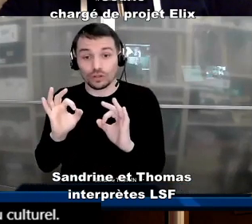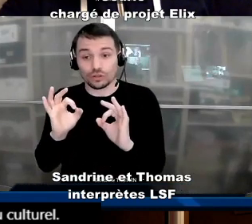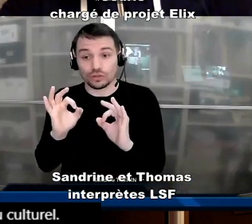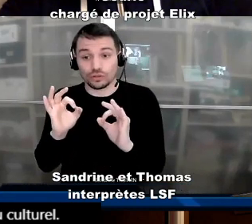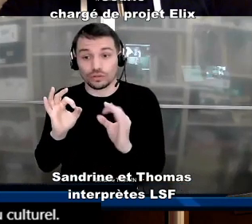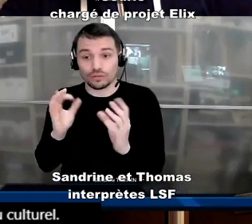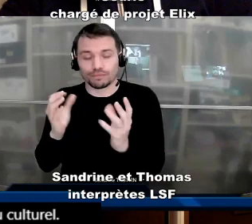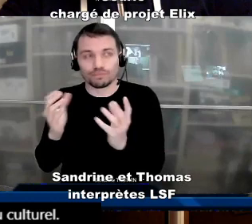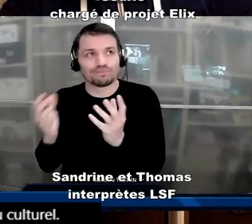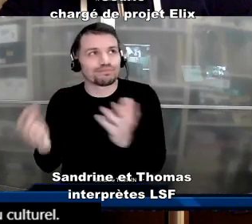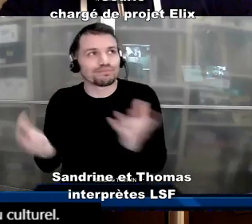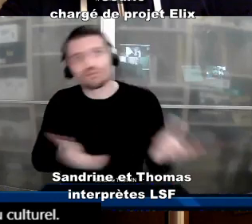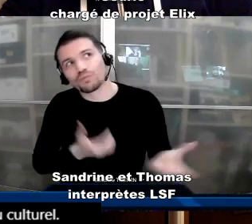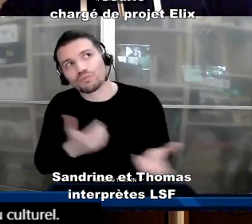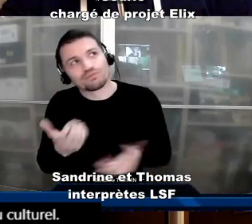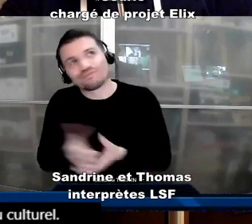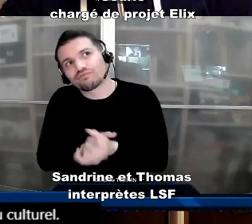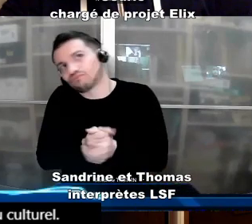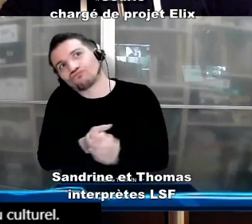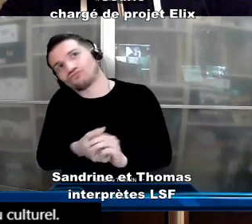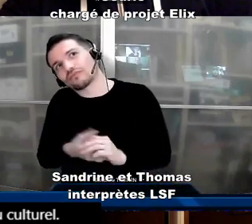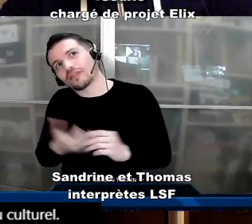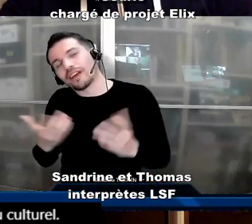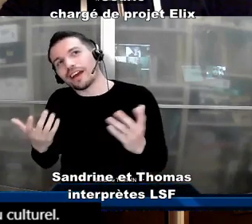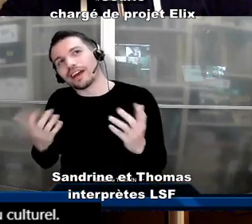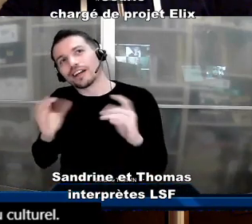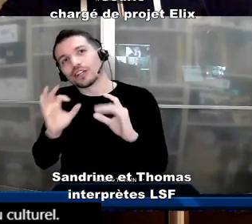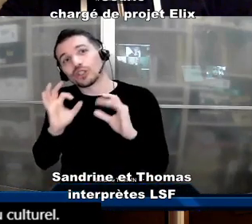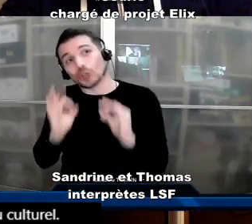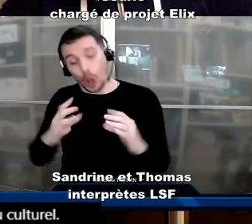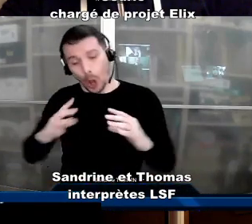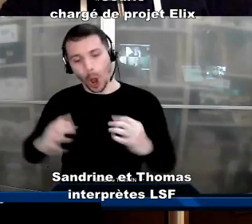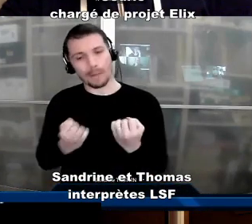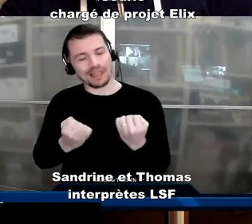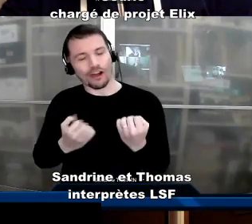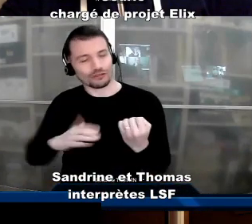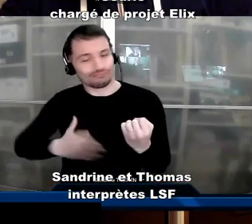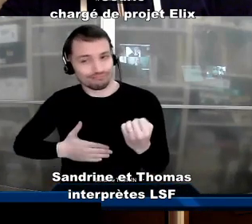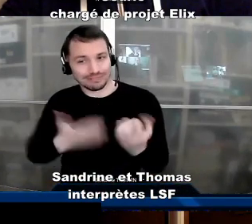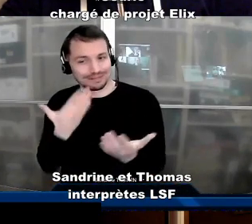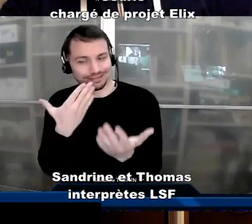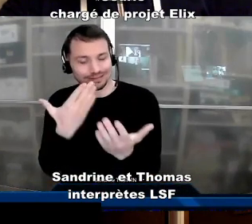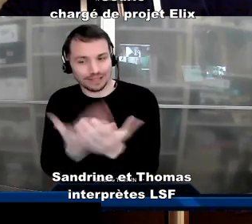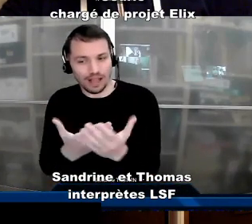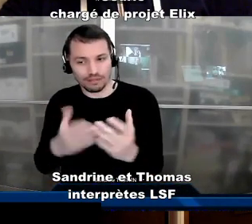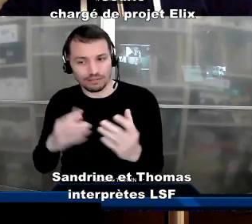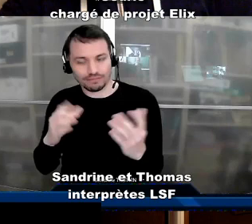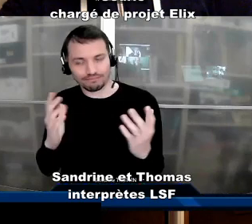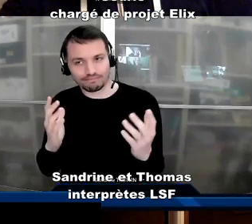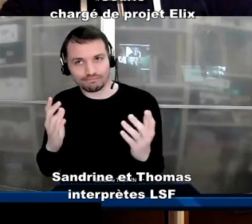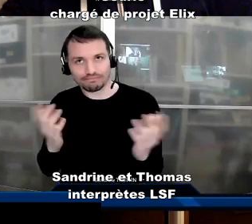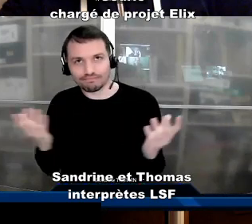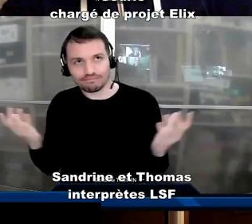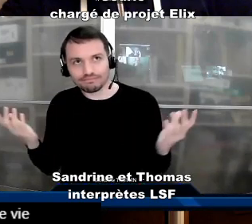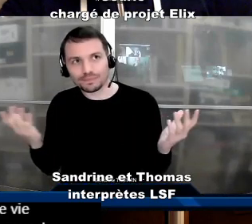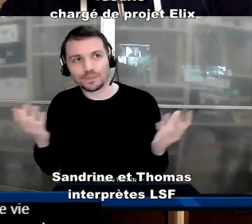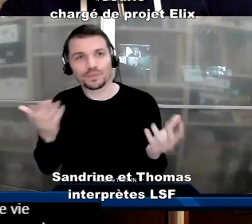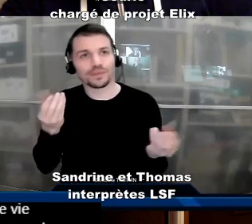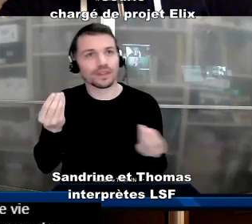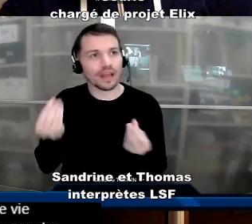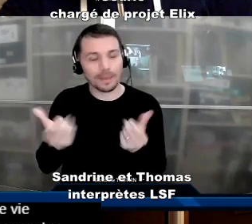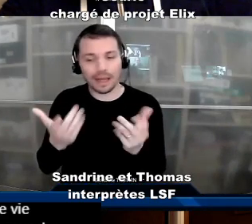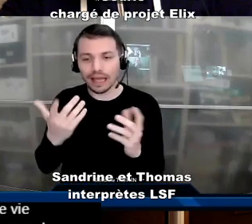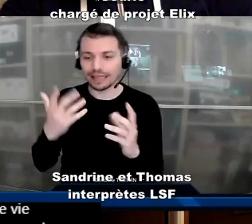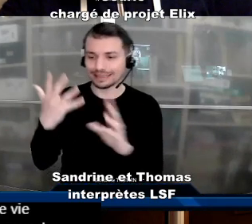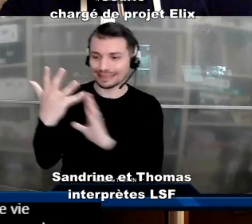Voilà, je suis arrivé avec mes compétences. Donc